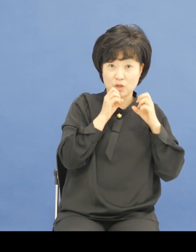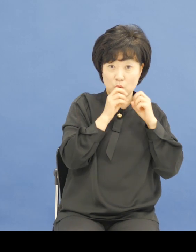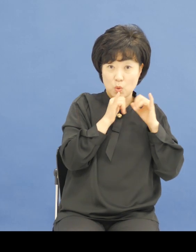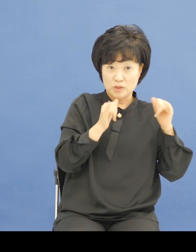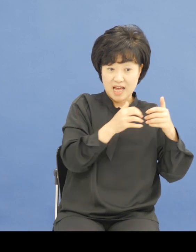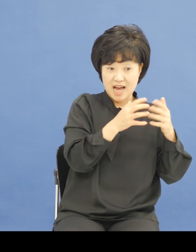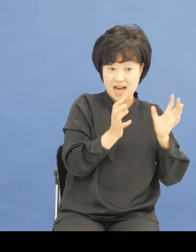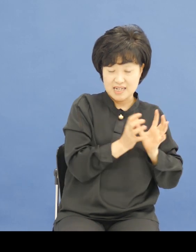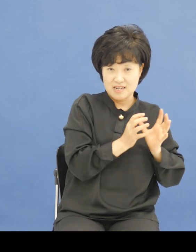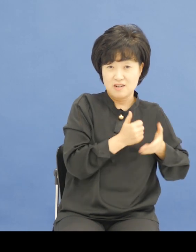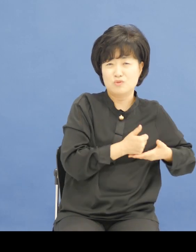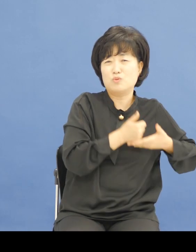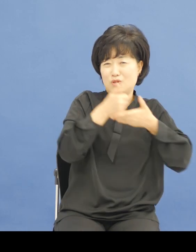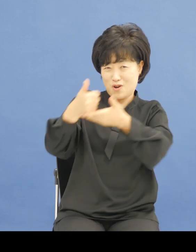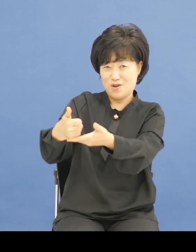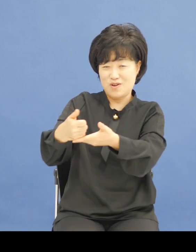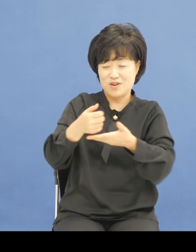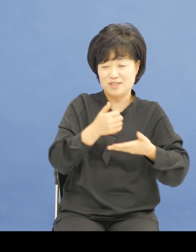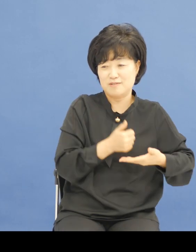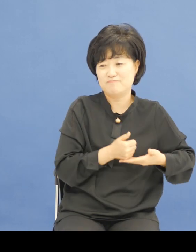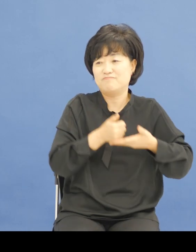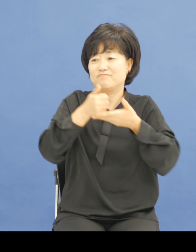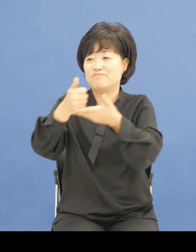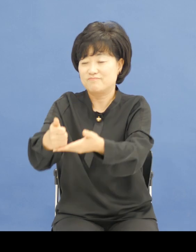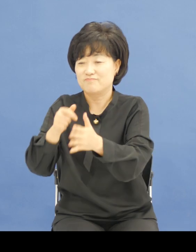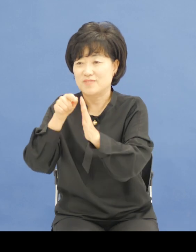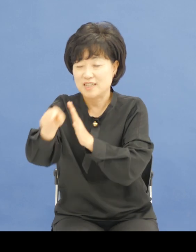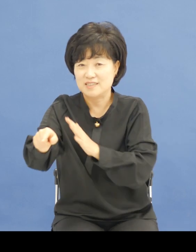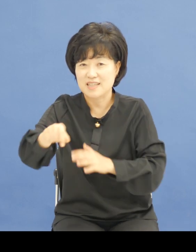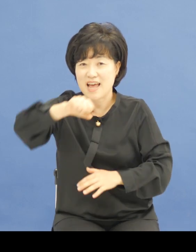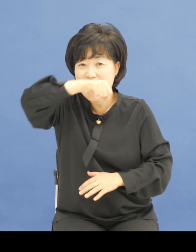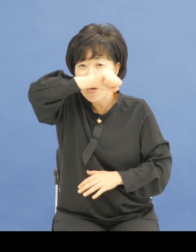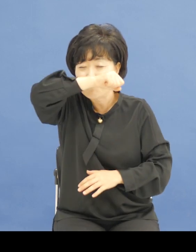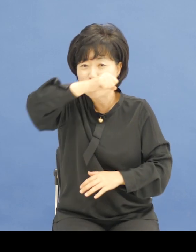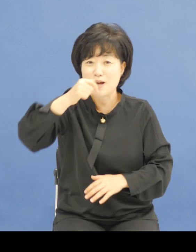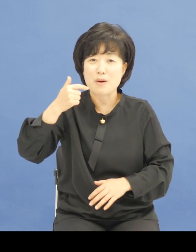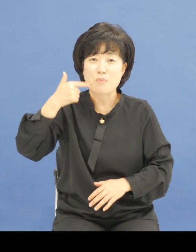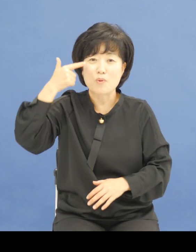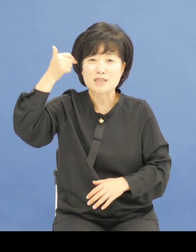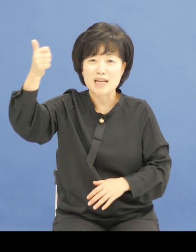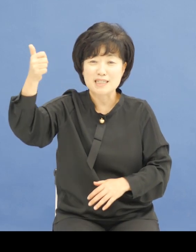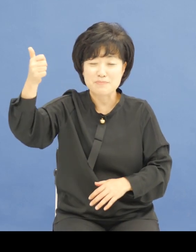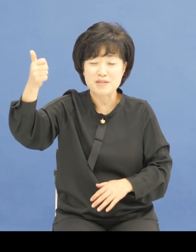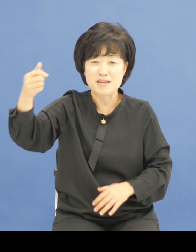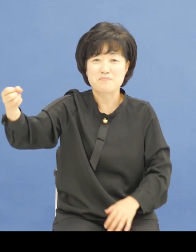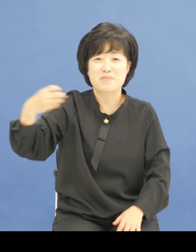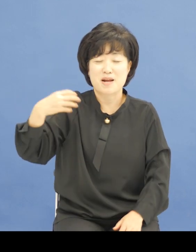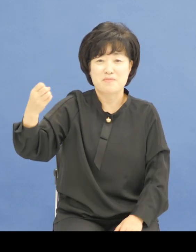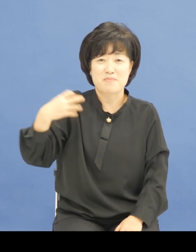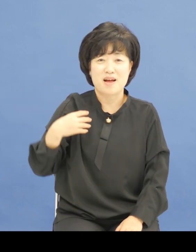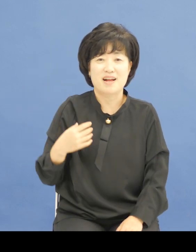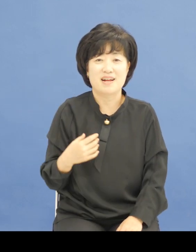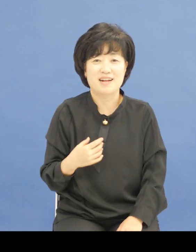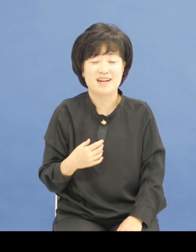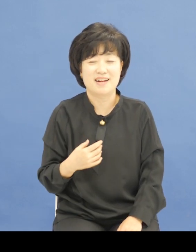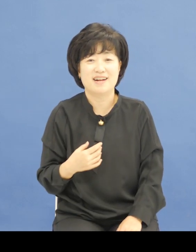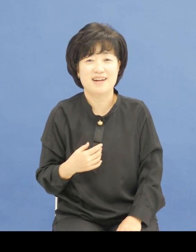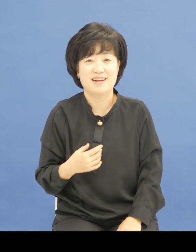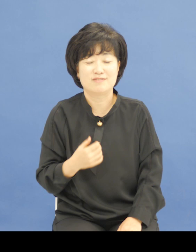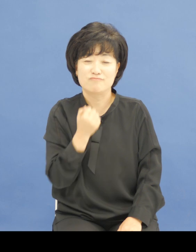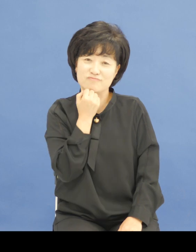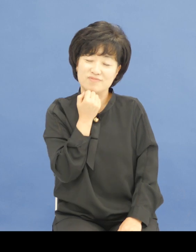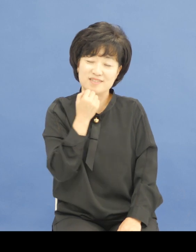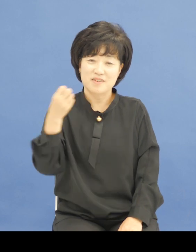갔는데 그 자리에서 아프리카 목사님이 이제 저한테 막 웃으면서 있었던 일을 이야기를 했어요.